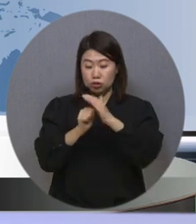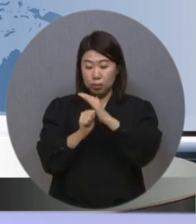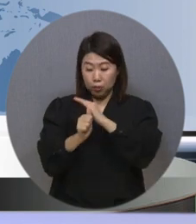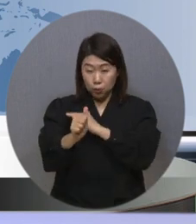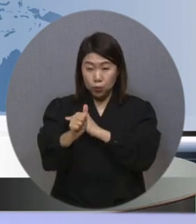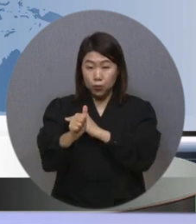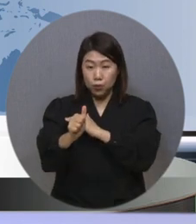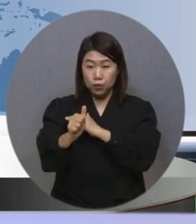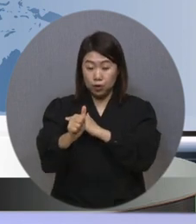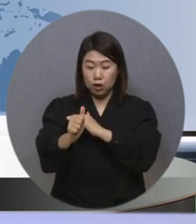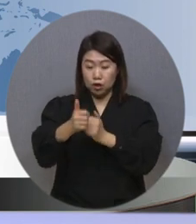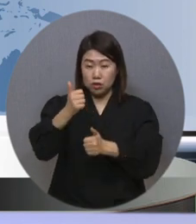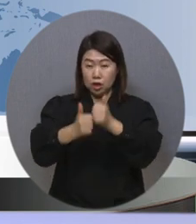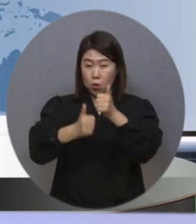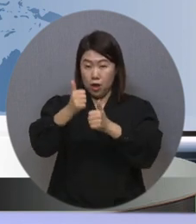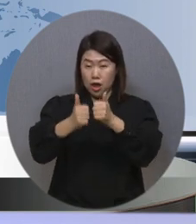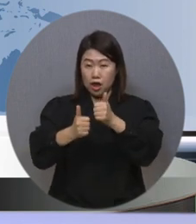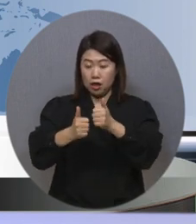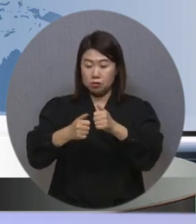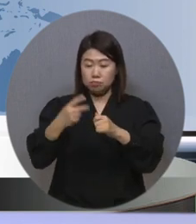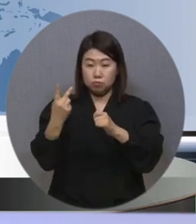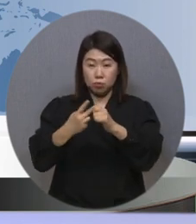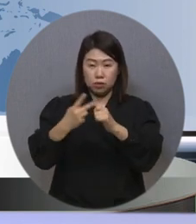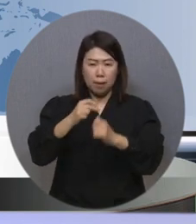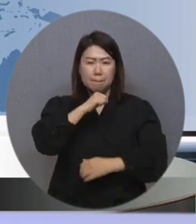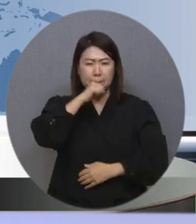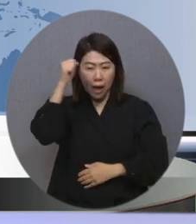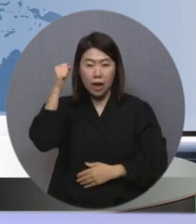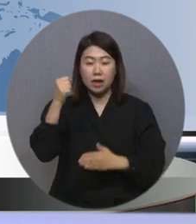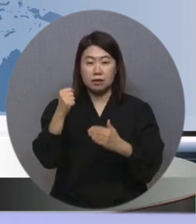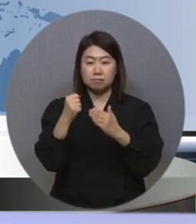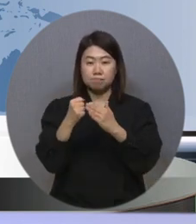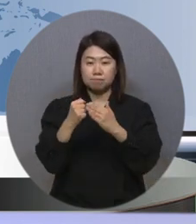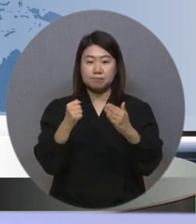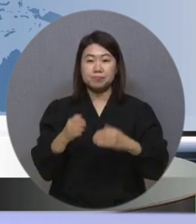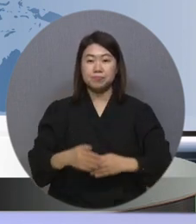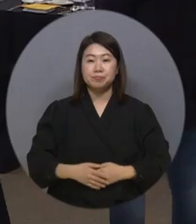대회 2연패를 달성하며 쾌거를 거뒀는데요. 박성윤 기자입니다.